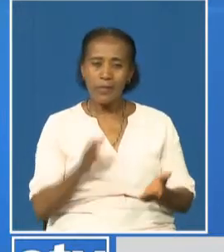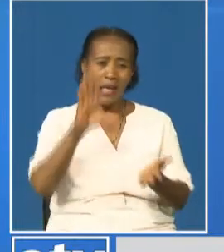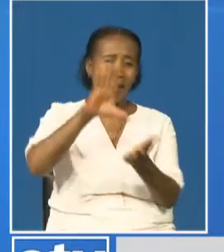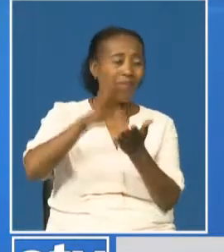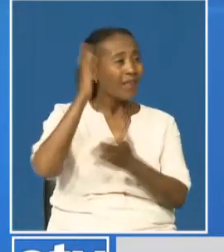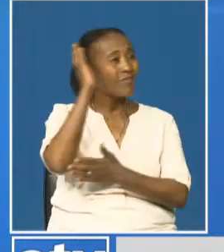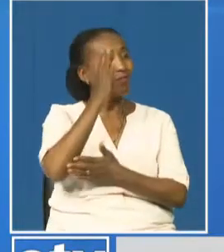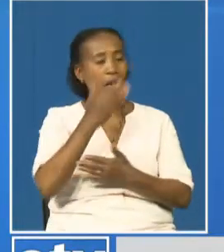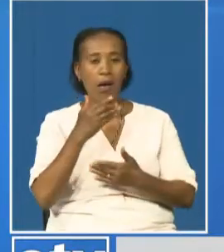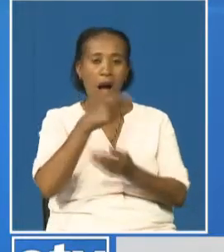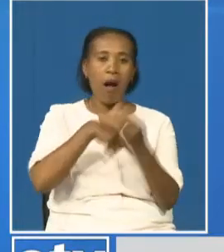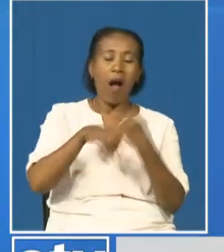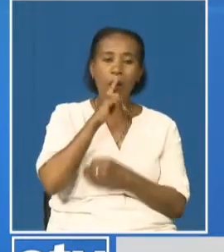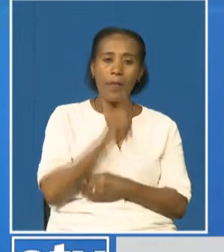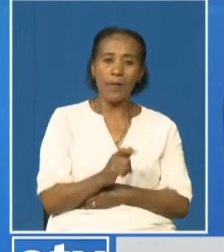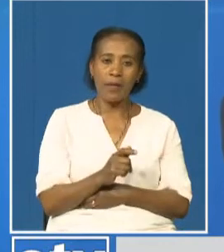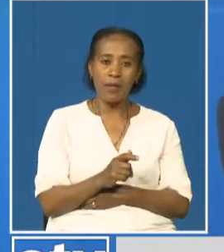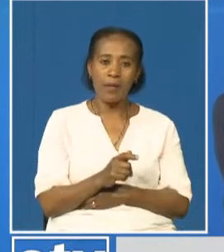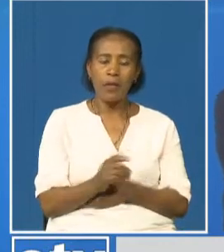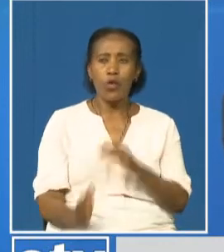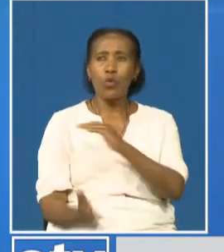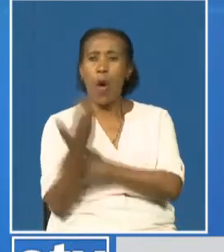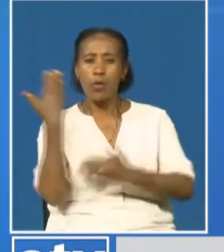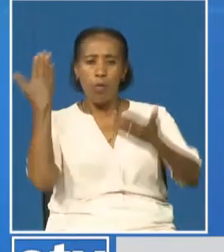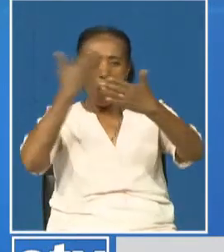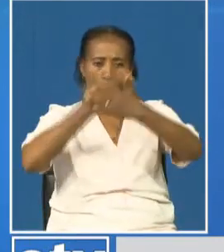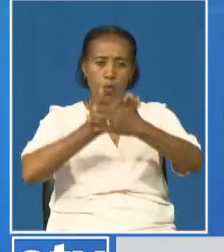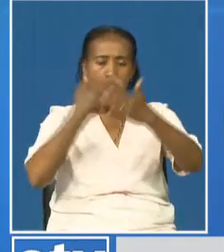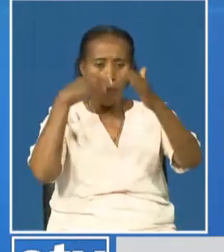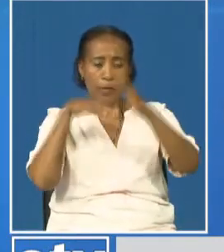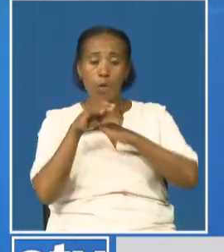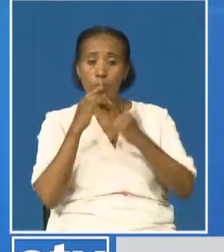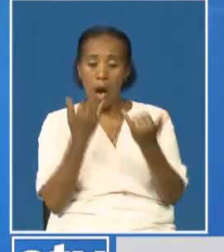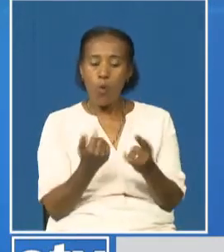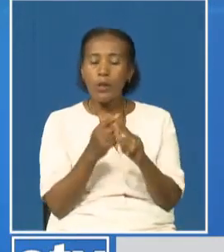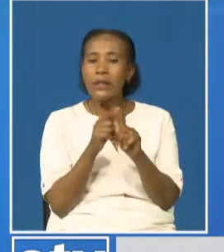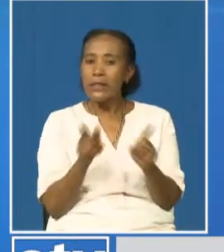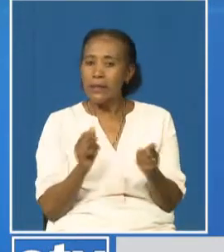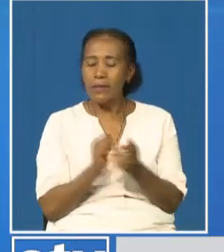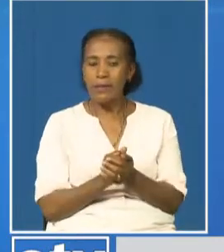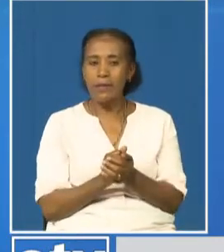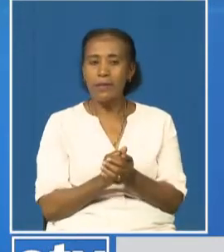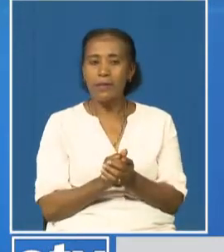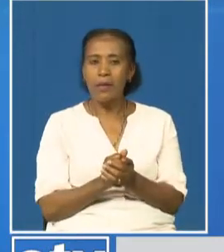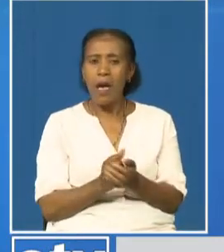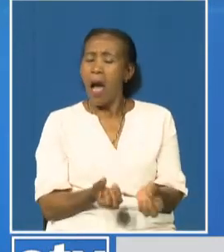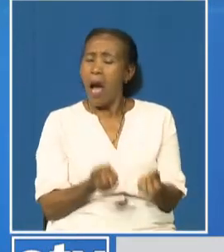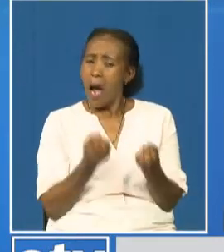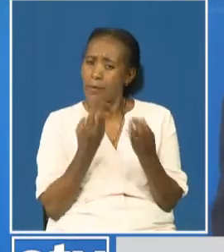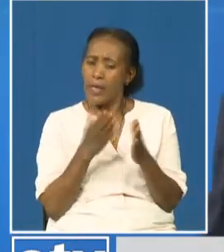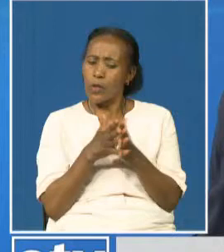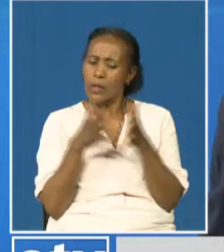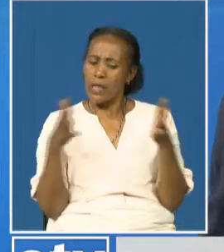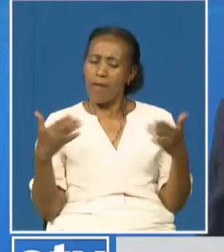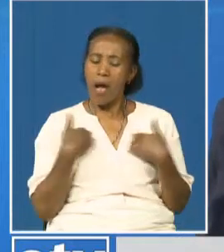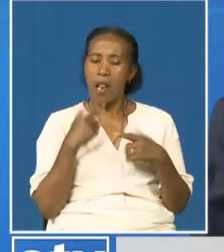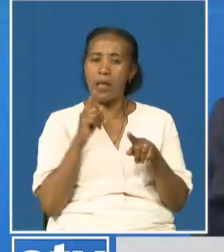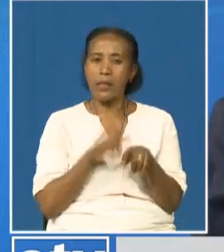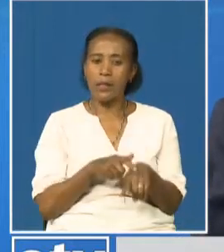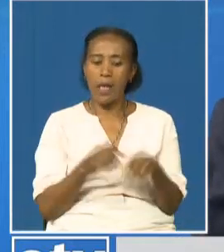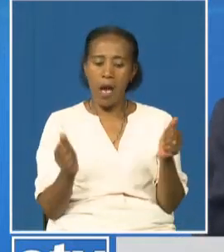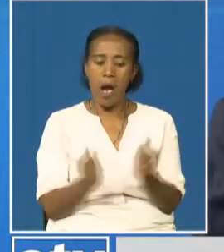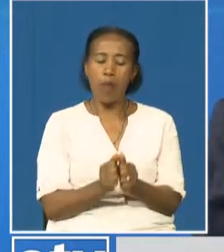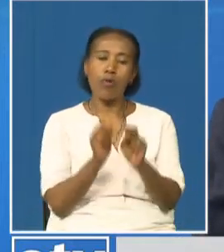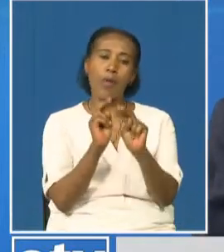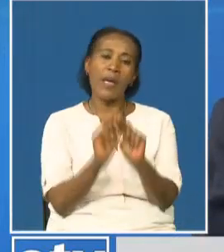በገጠር አካባቢም ጧት ወጥተው ማታ የሚገቡ ነው። አሁን ግን በአብዛኛው ሰፋ ላለ ጊዜ